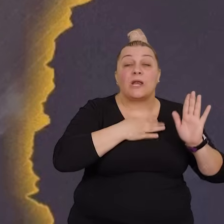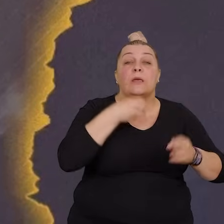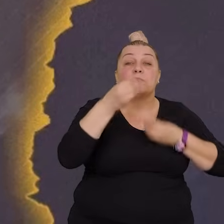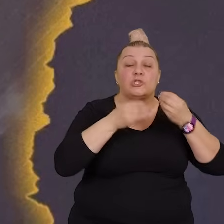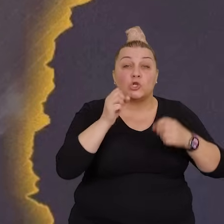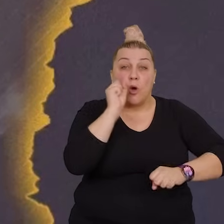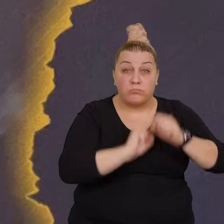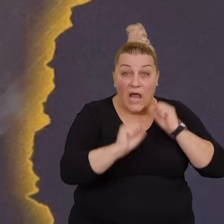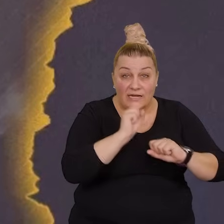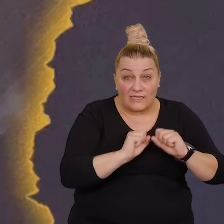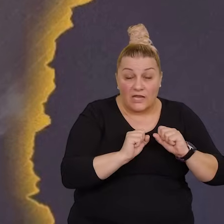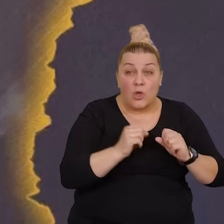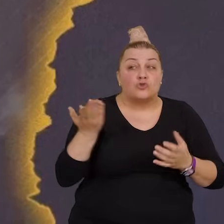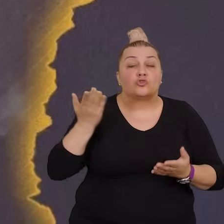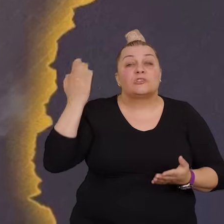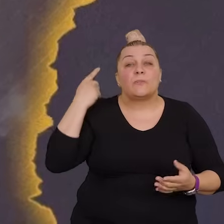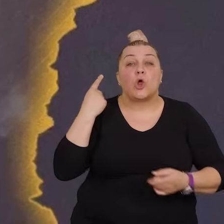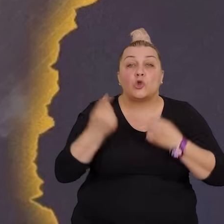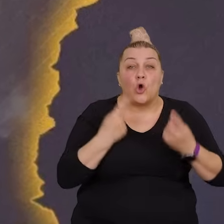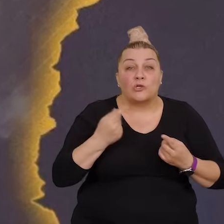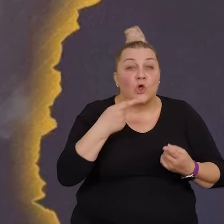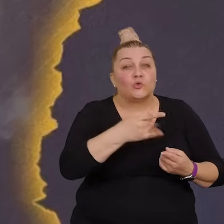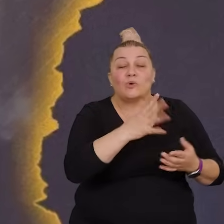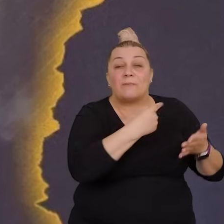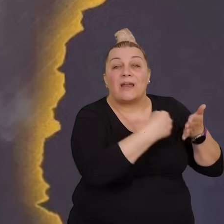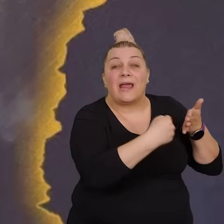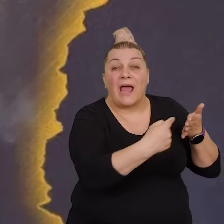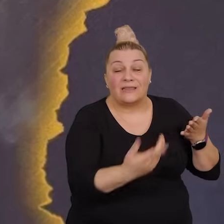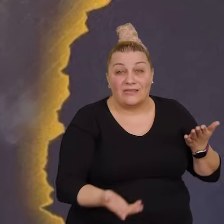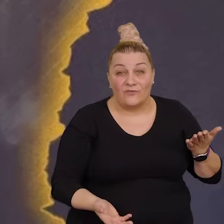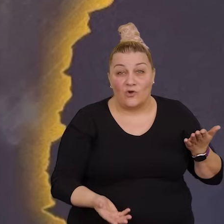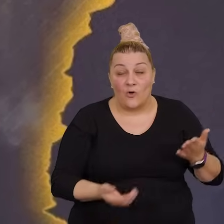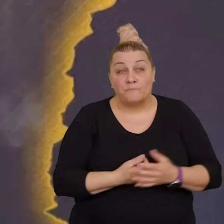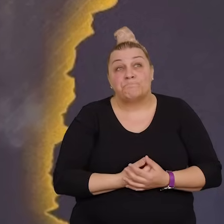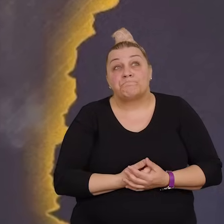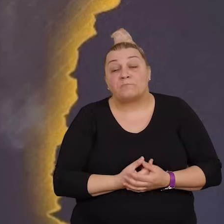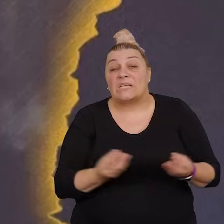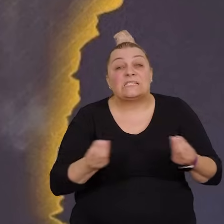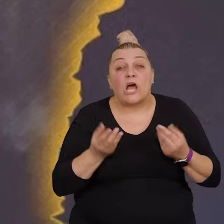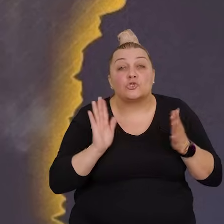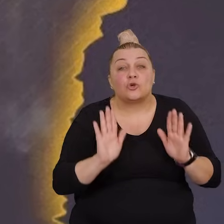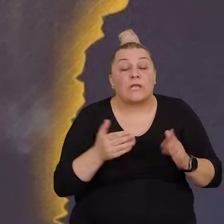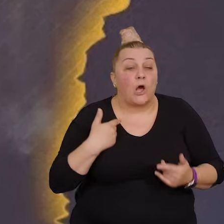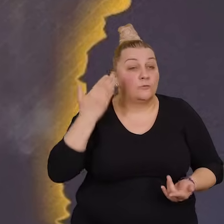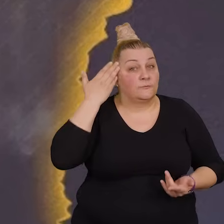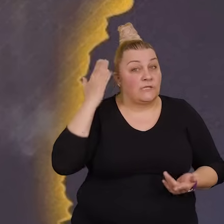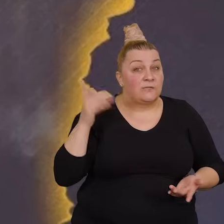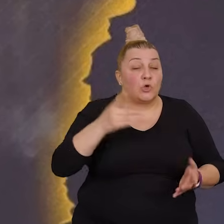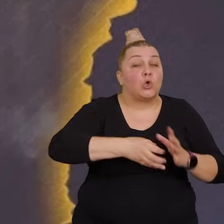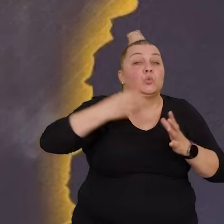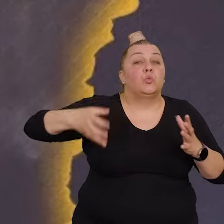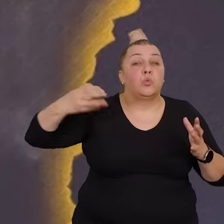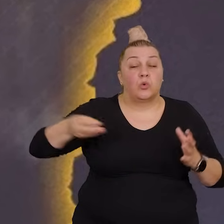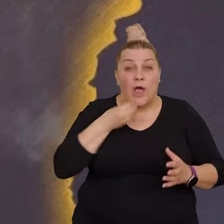tu, gledajte, tu negative po Hrvatsku nema. Nikakve. E sad, zašto to ne daju? Sve to je druga priča.